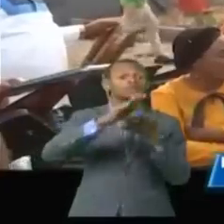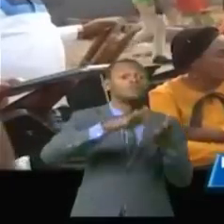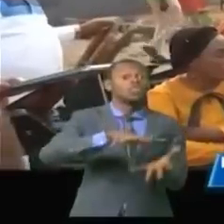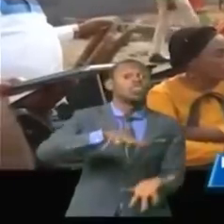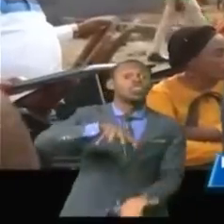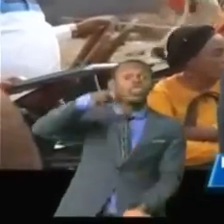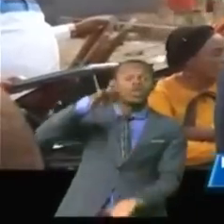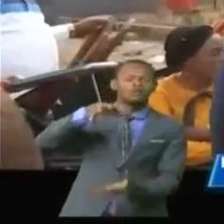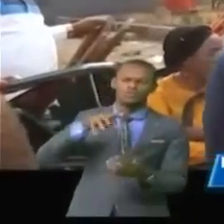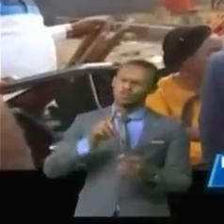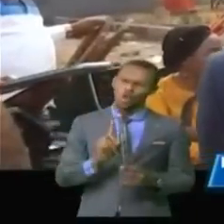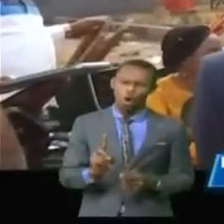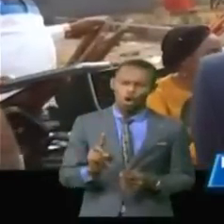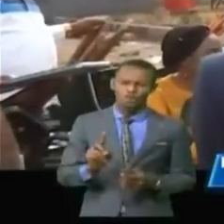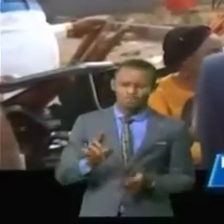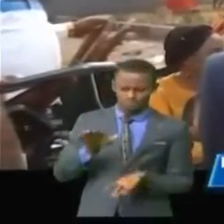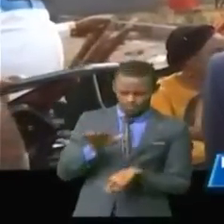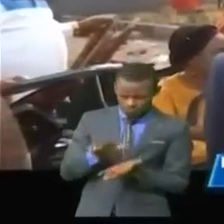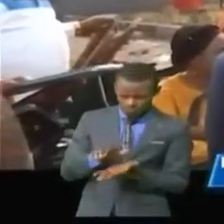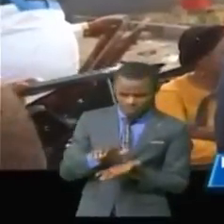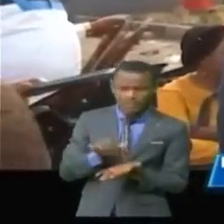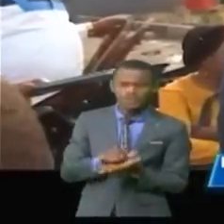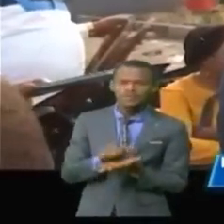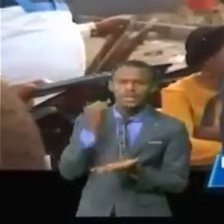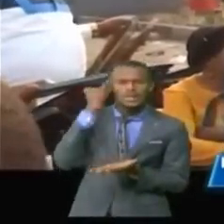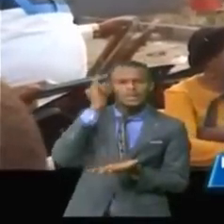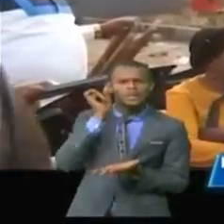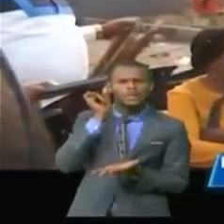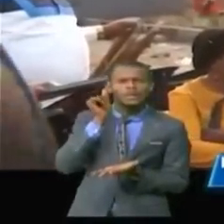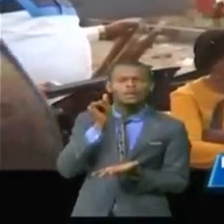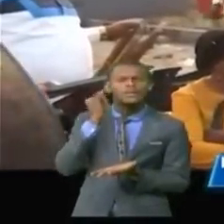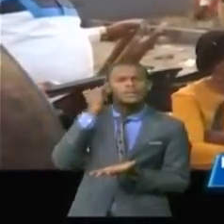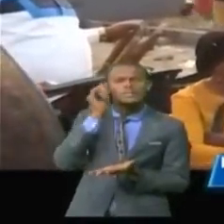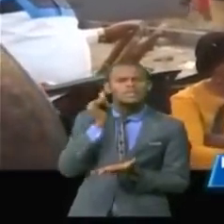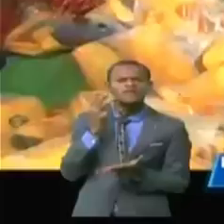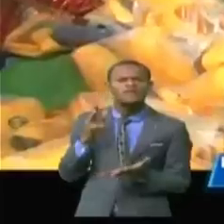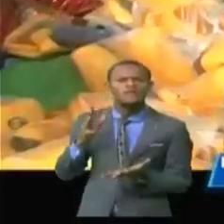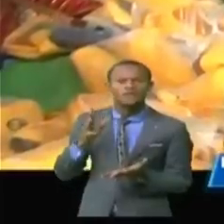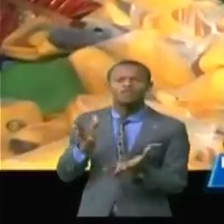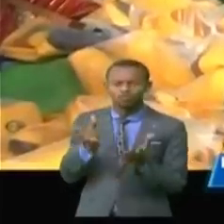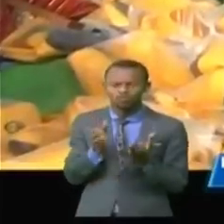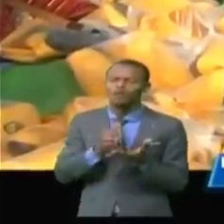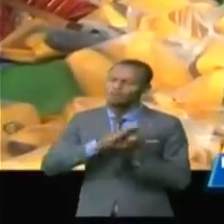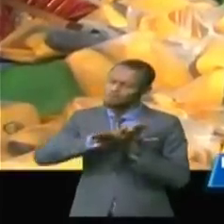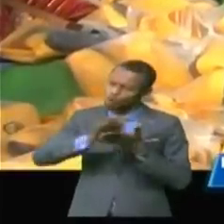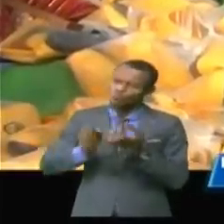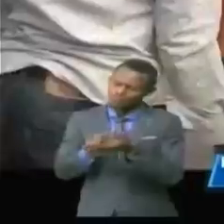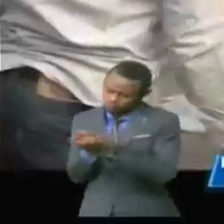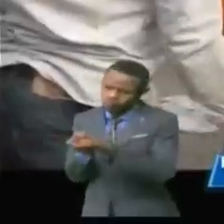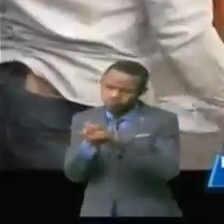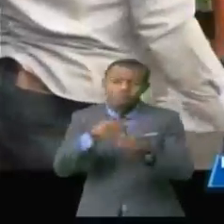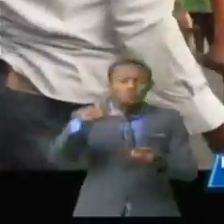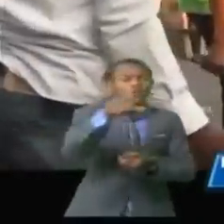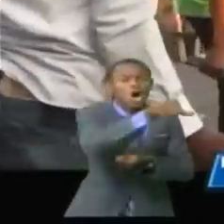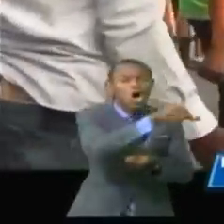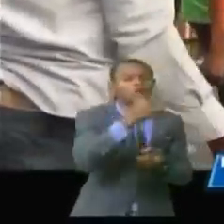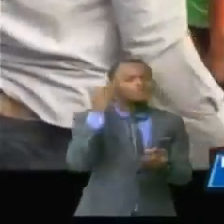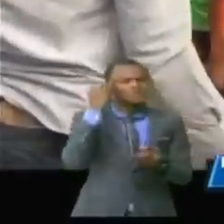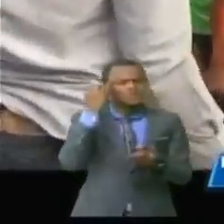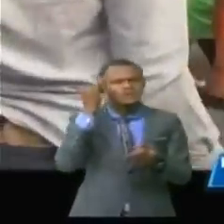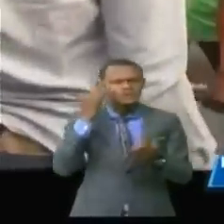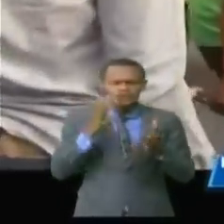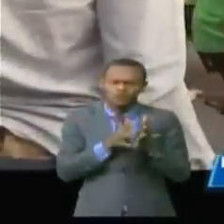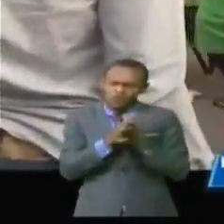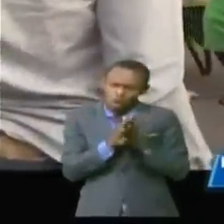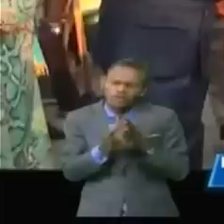faire l'assainissement. Mais pour nous, le geste, petit soit-il, compte beaucoup. Ces matériels seront confiés aux brigades